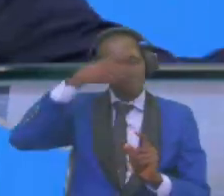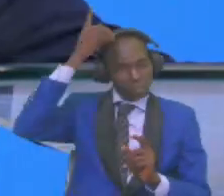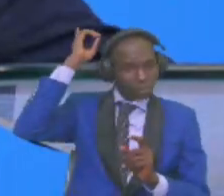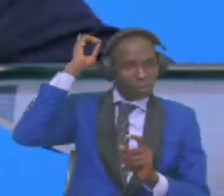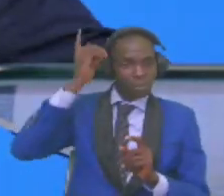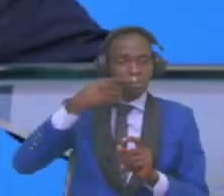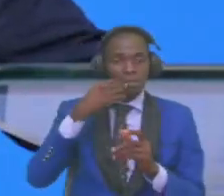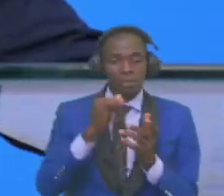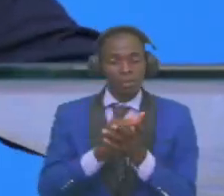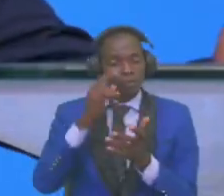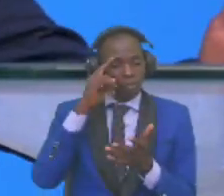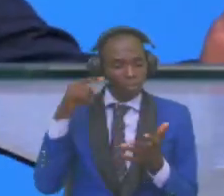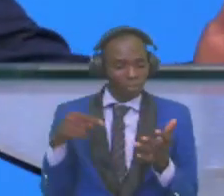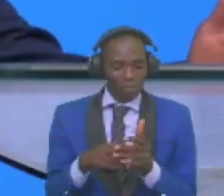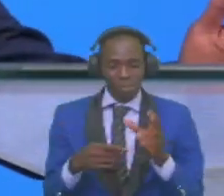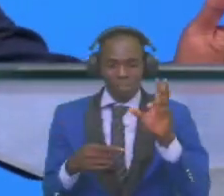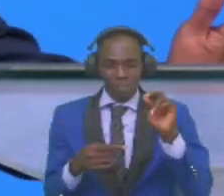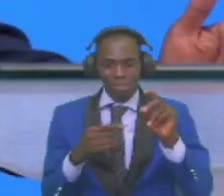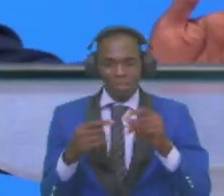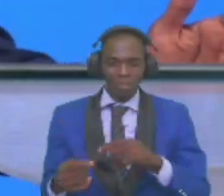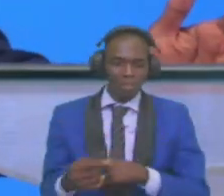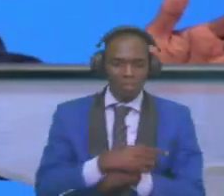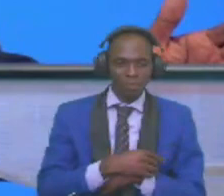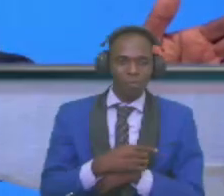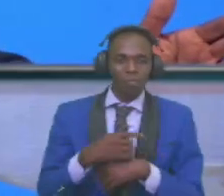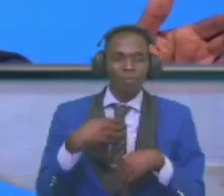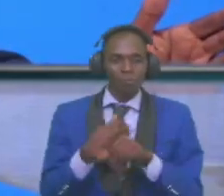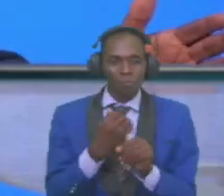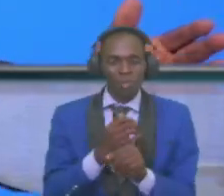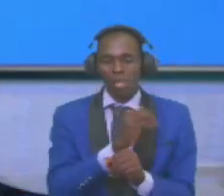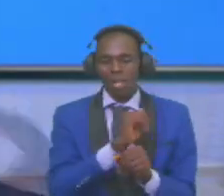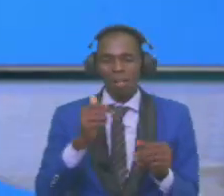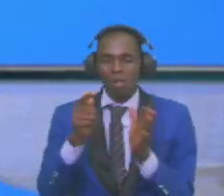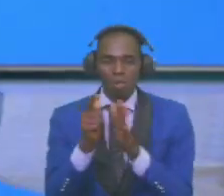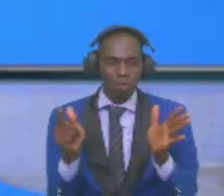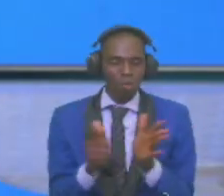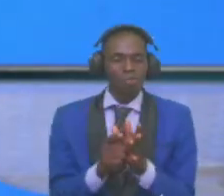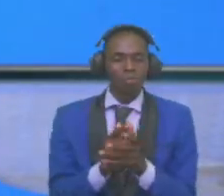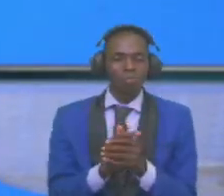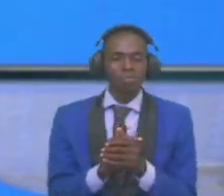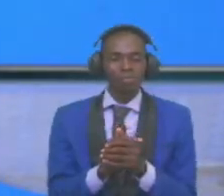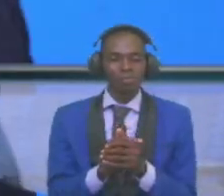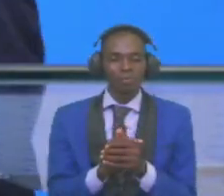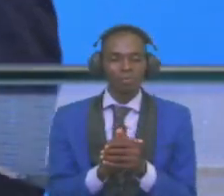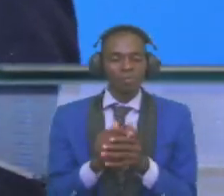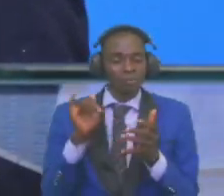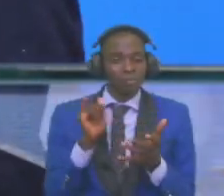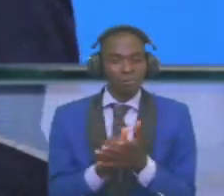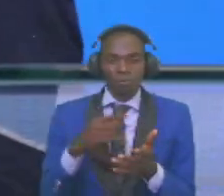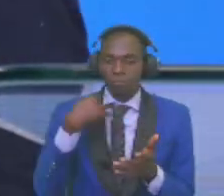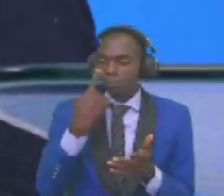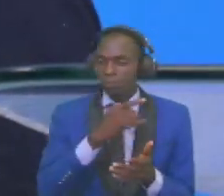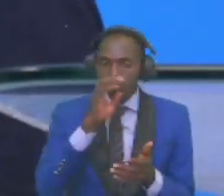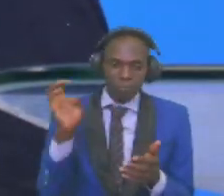comment il peut tout faire pour piller daniel et est arrêté daniel alors que dans cette douleur